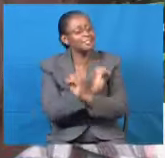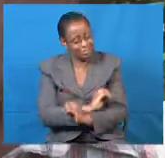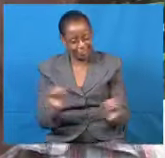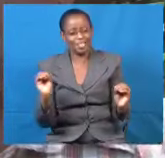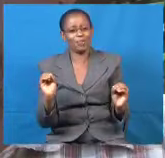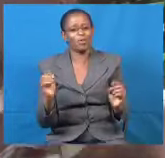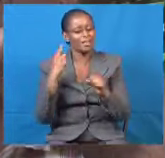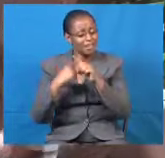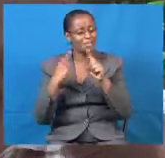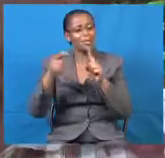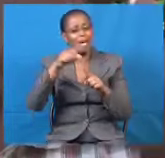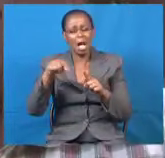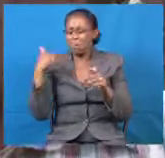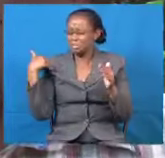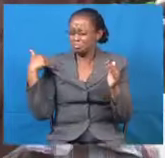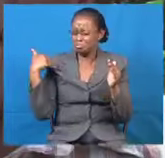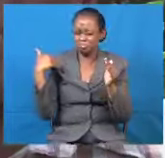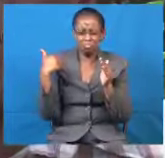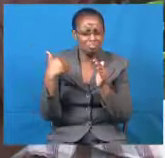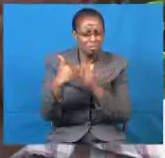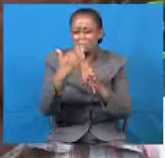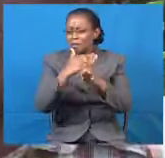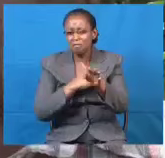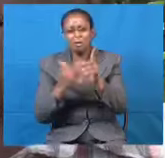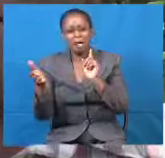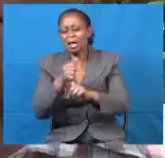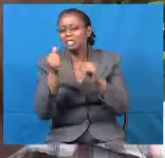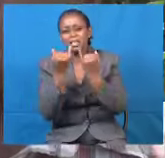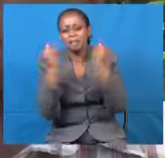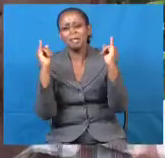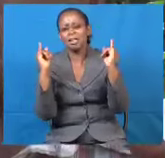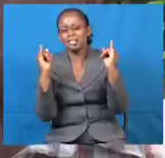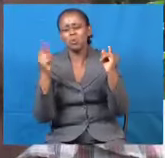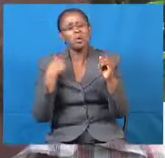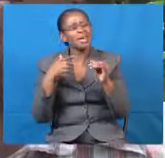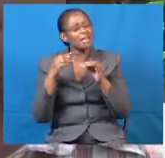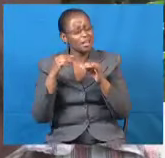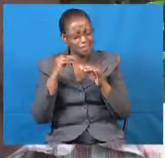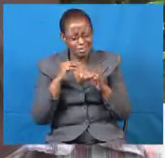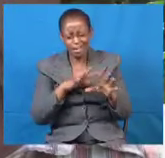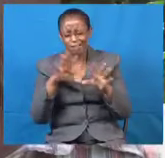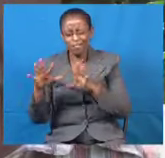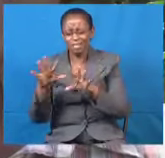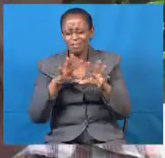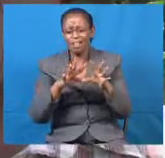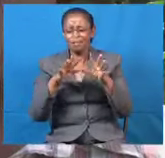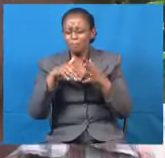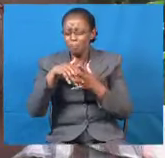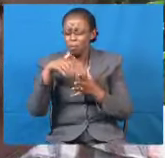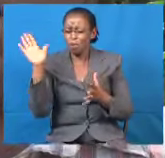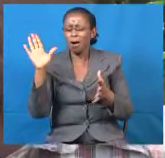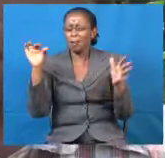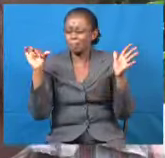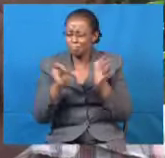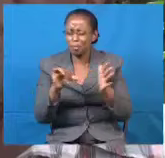kabisa kwa sababu Yale tuli yapi Sisi nyuma kabla ya kupata uhuru yalik kuwa ni makubwa sana sana